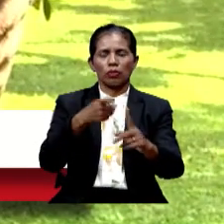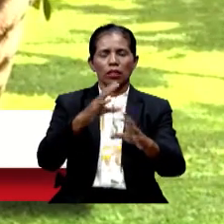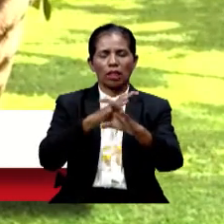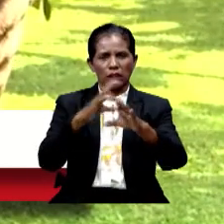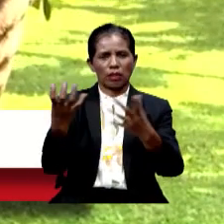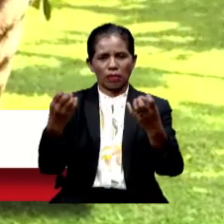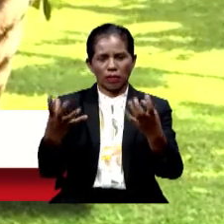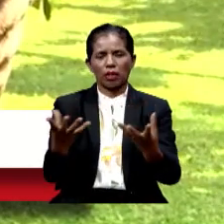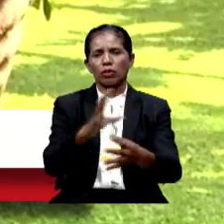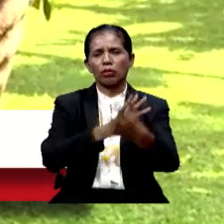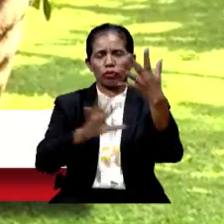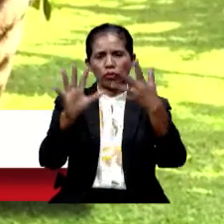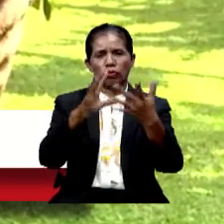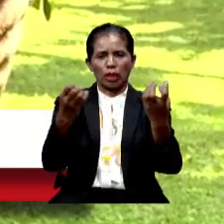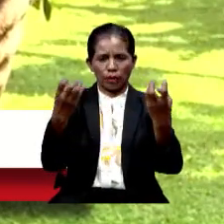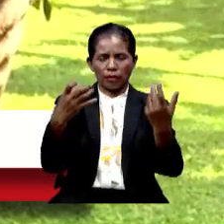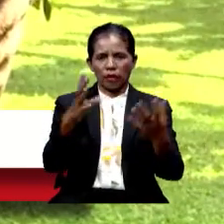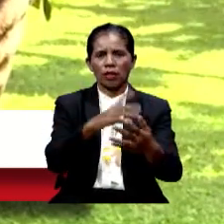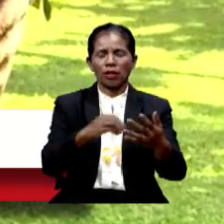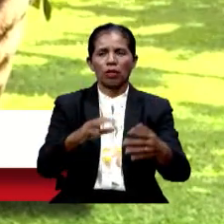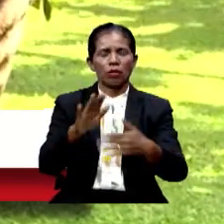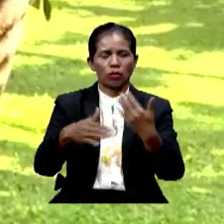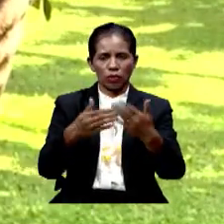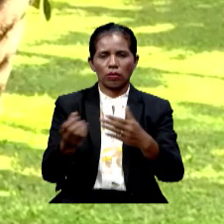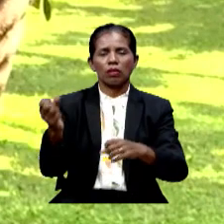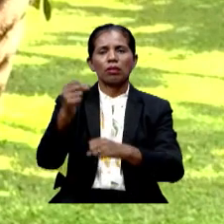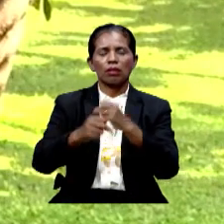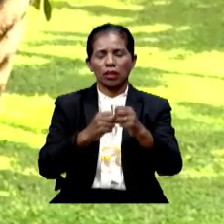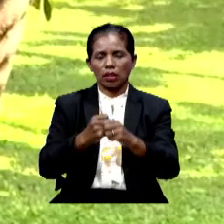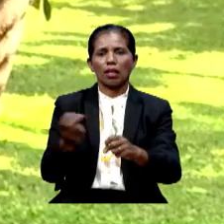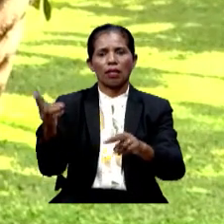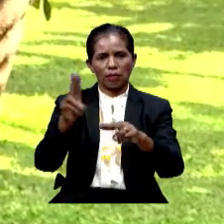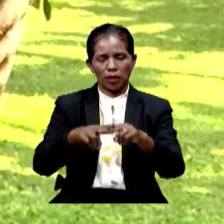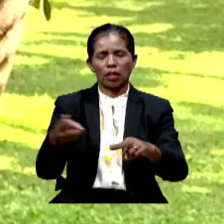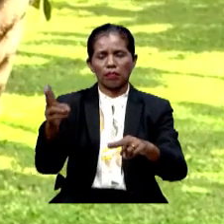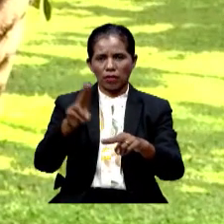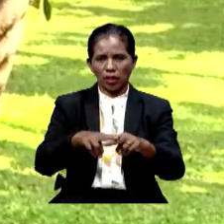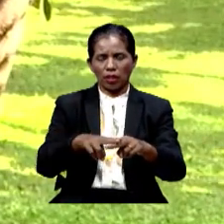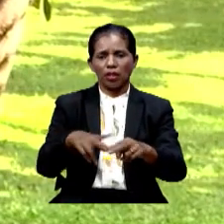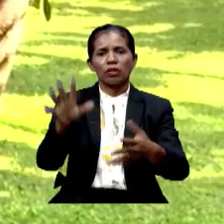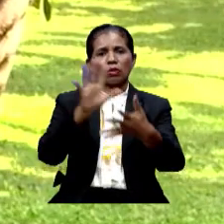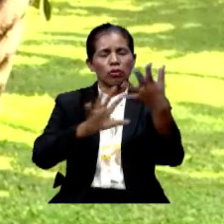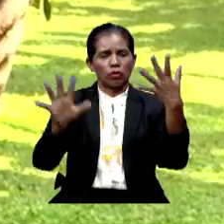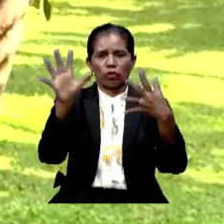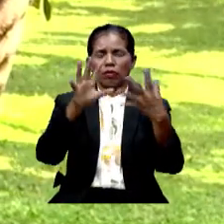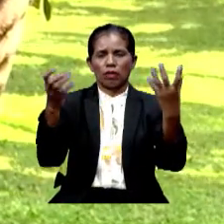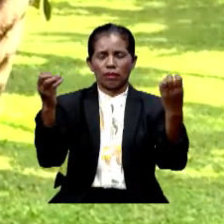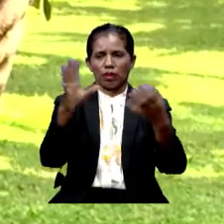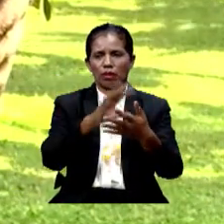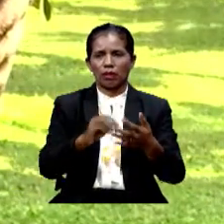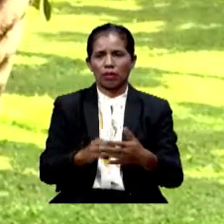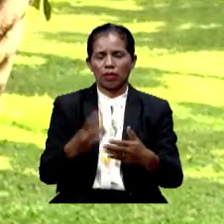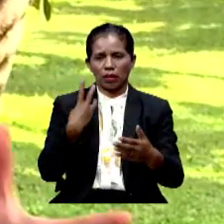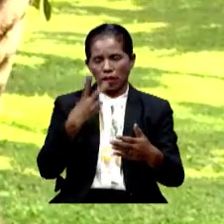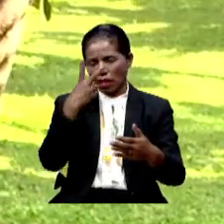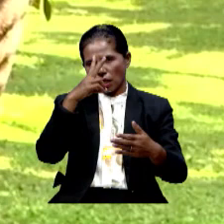dari 10 tahun yang lalu setiap tahun meningkat. Mungkin hanya saja sekarang di Nafas karena kita mulai